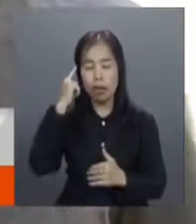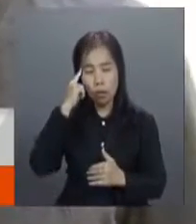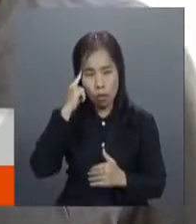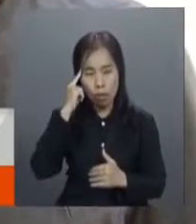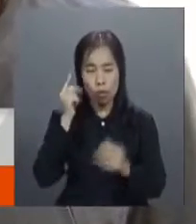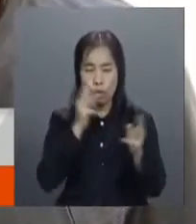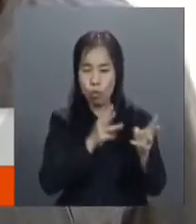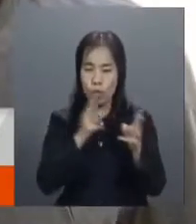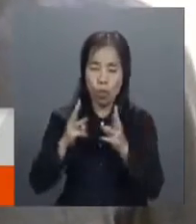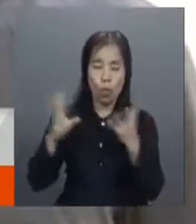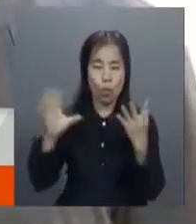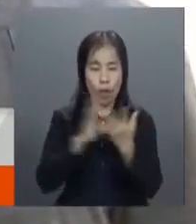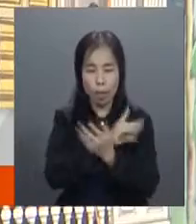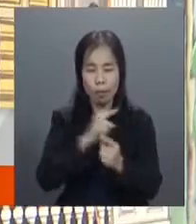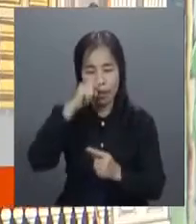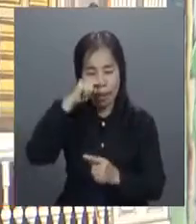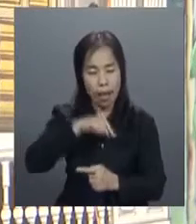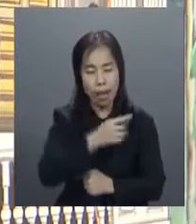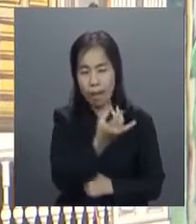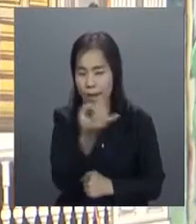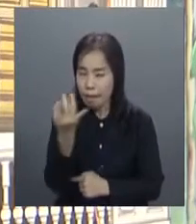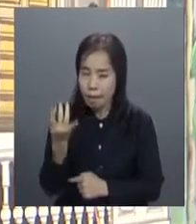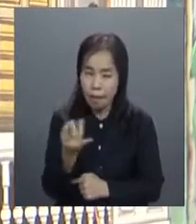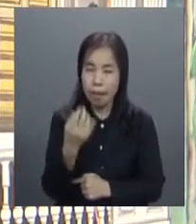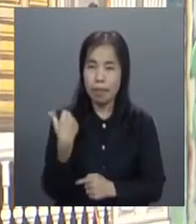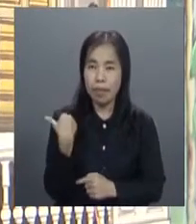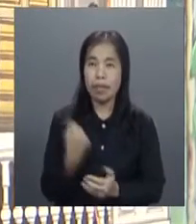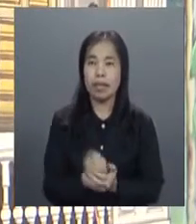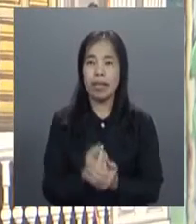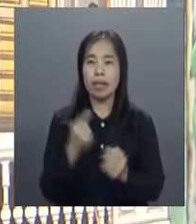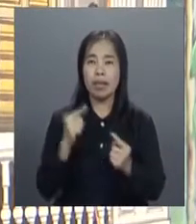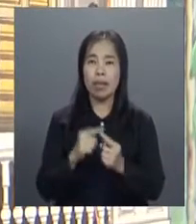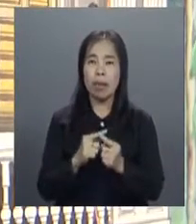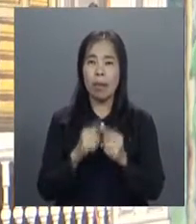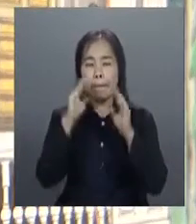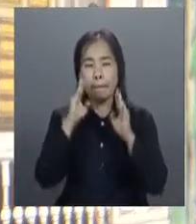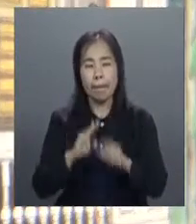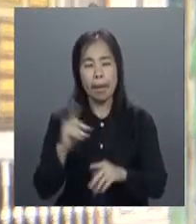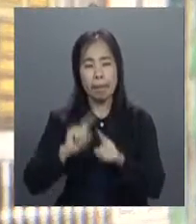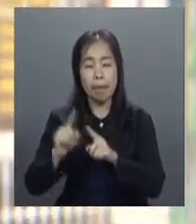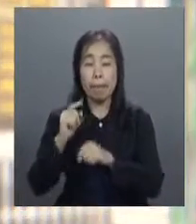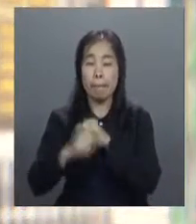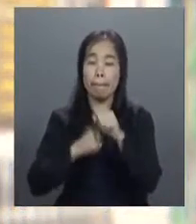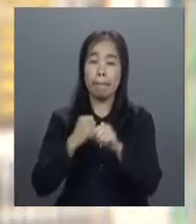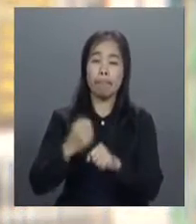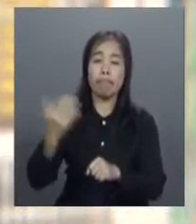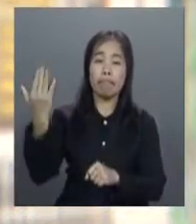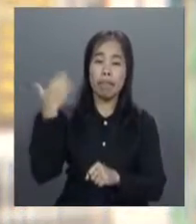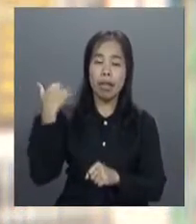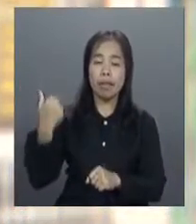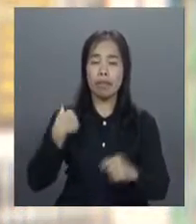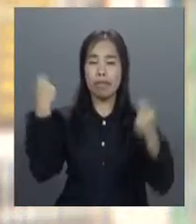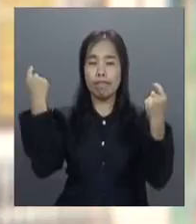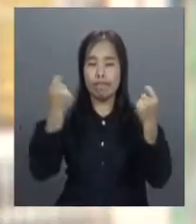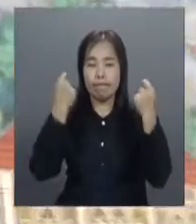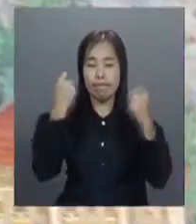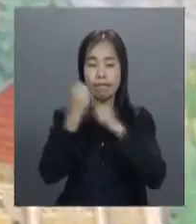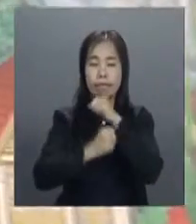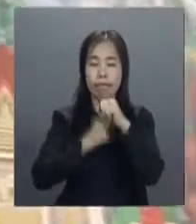วิถีชีวิตหรือมันมีอะไรอยู่ข้างในนั้นบ้างหรือแม้แต่เหตุการณ์อะไรที่มันเพิ่งเกิดขึ้นอย่างปีที่แล้วเนี่ยฉลอง50ปีสิงคโป